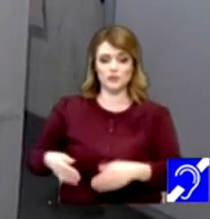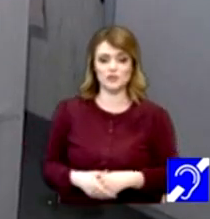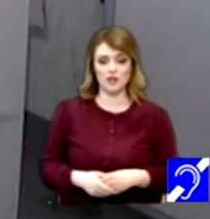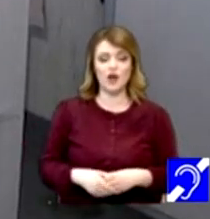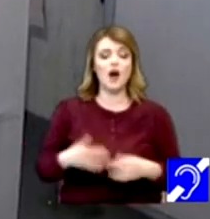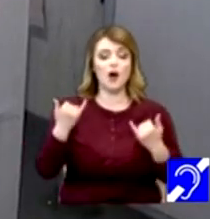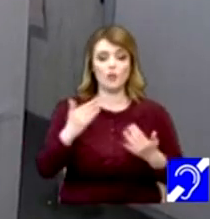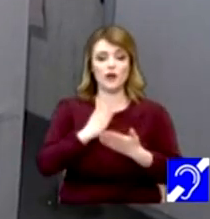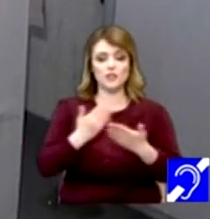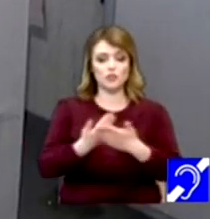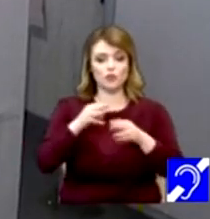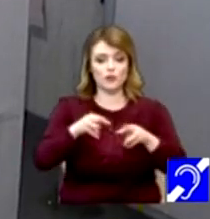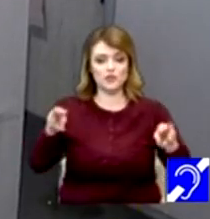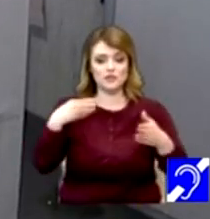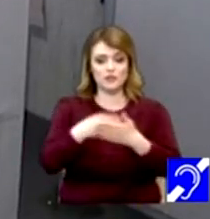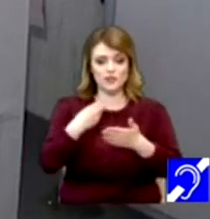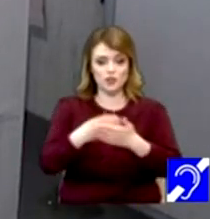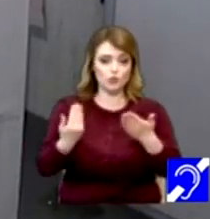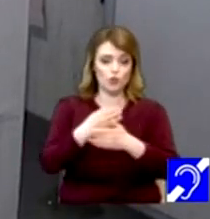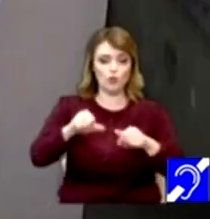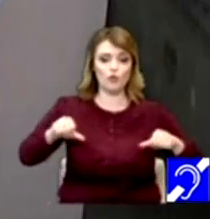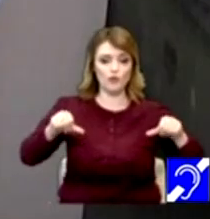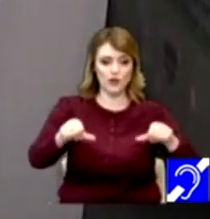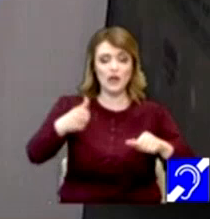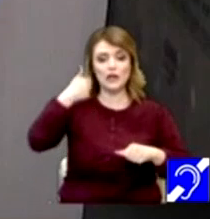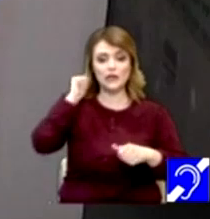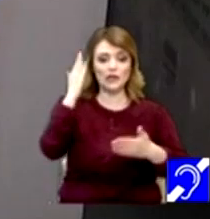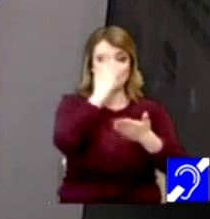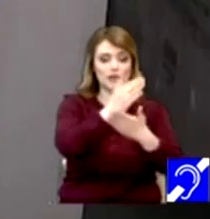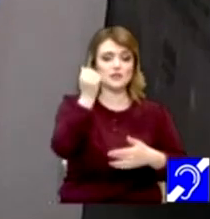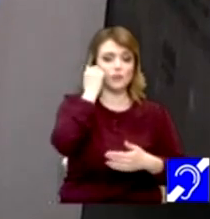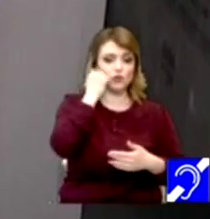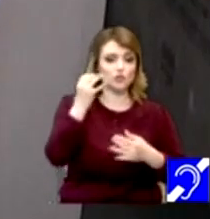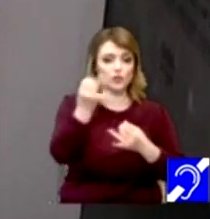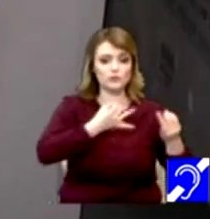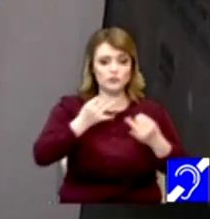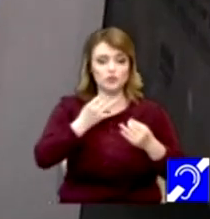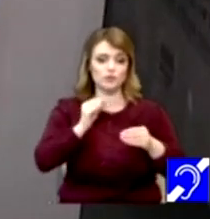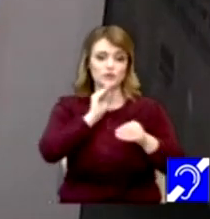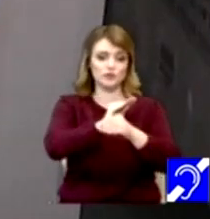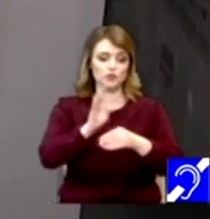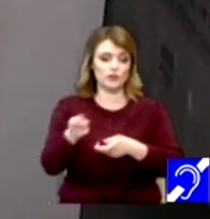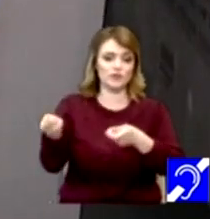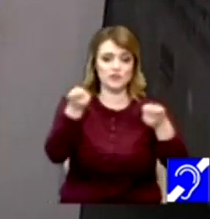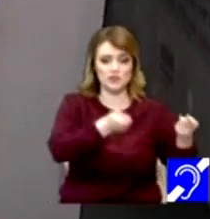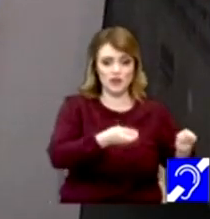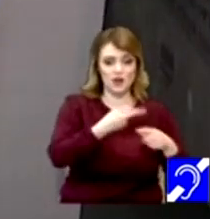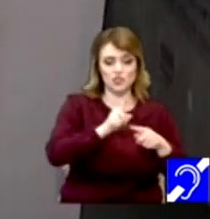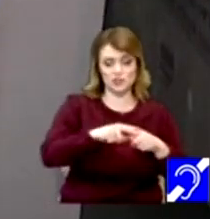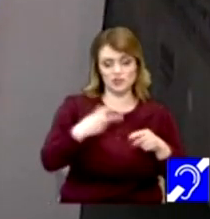de finanțe și viceprim-ministru în noul guvern slovac, a mers ieri la Moscova pentru a discuta despre livrări suplimentare de vaccin